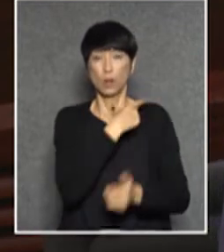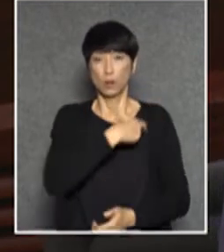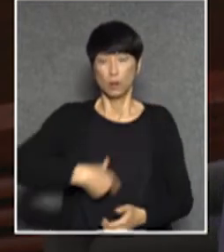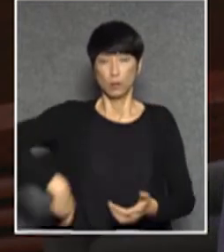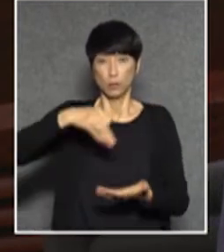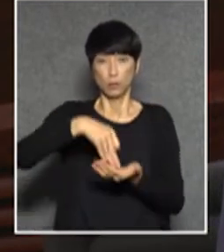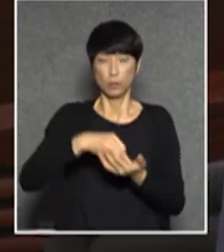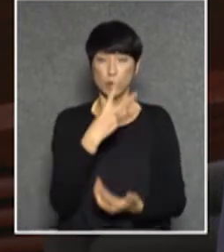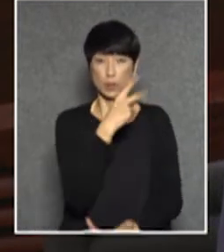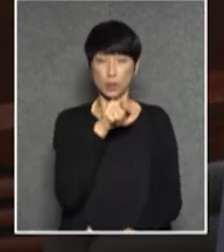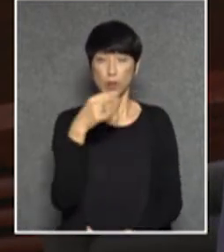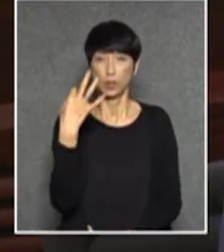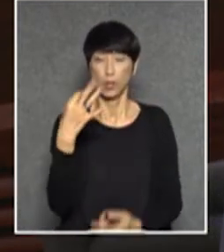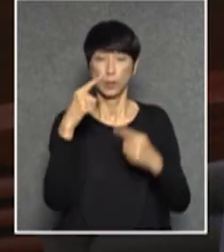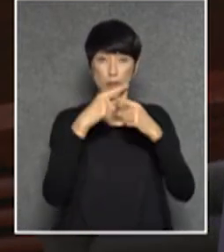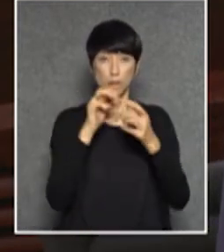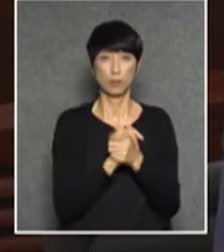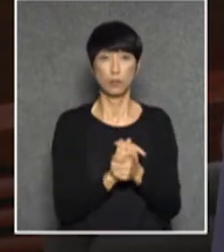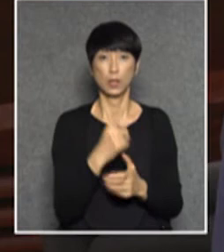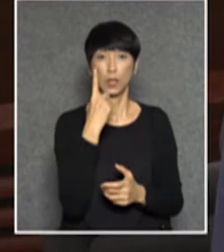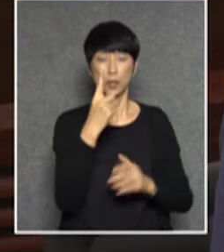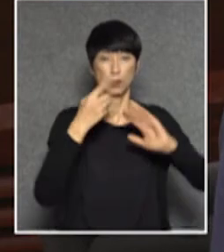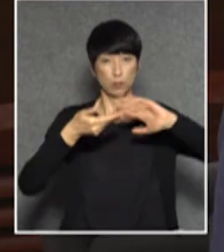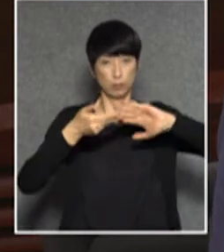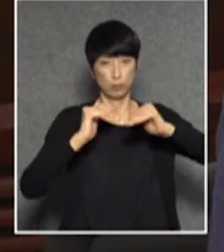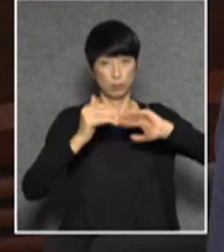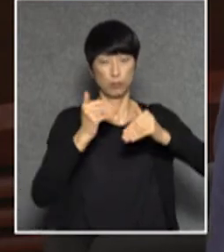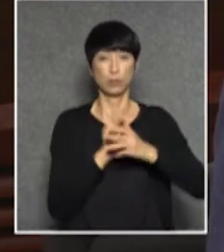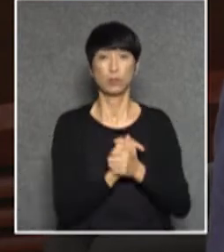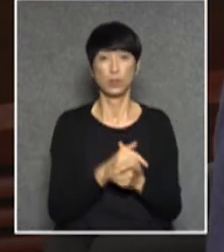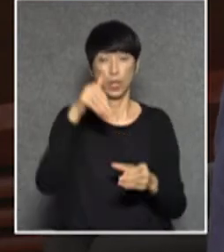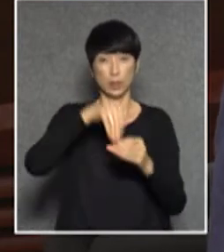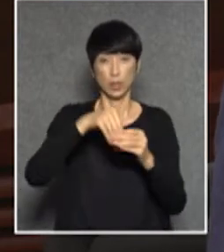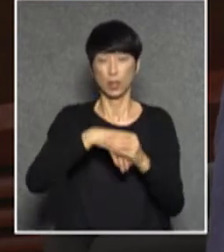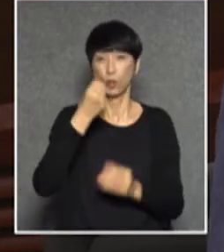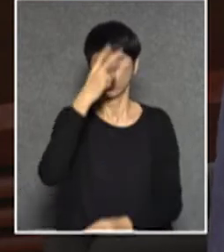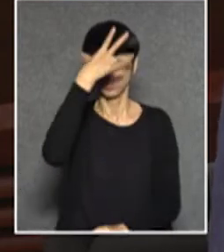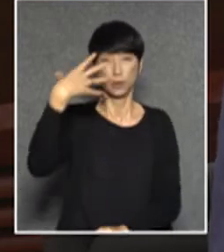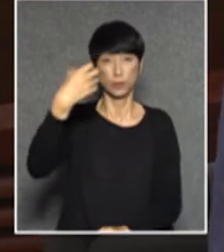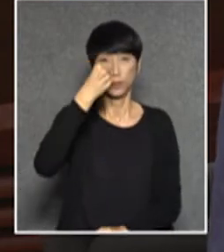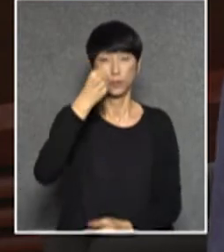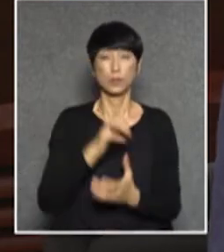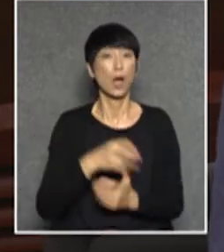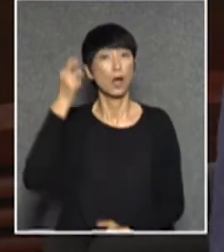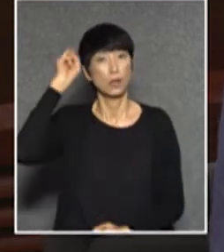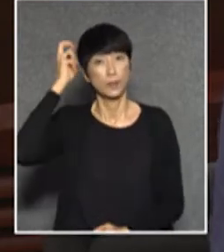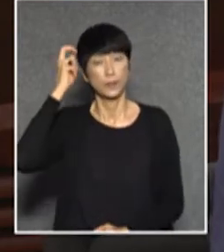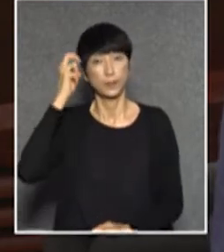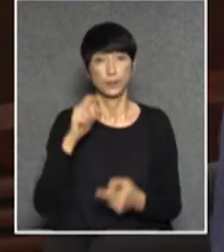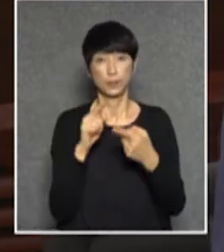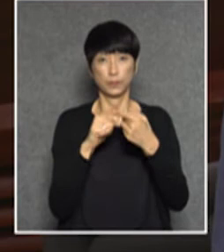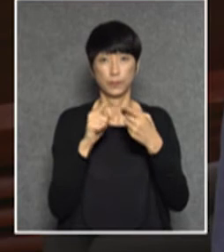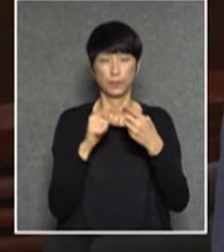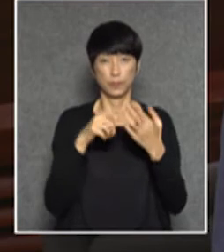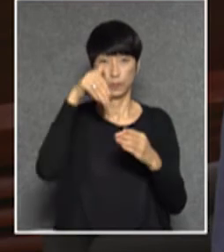名的2至3名候選人以1人1票方式選出行政長官人選。我們可以考慮以下的投票制